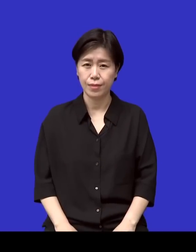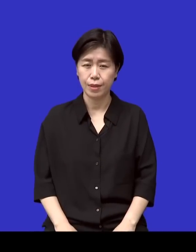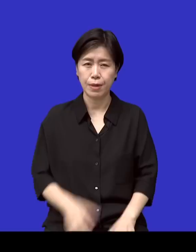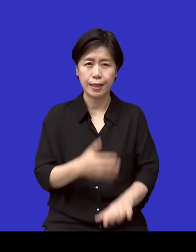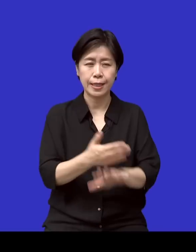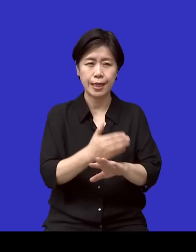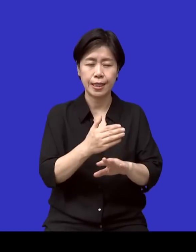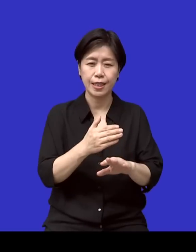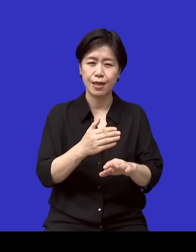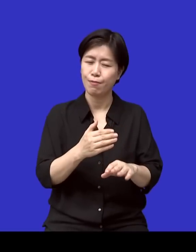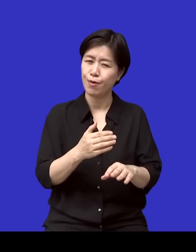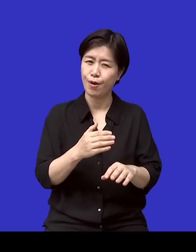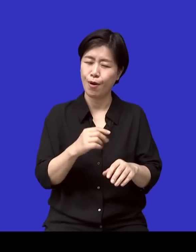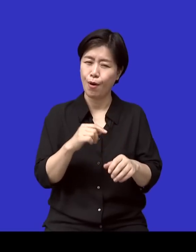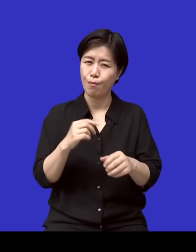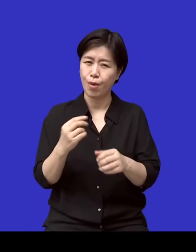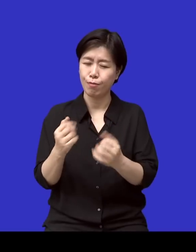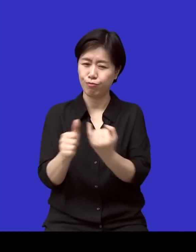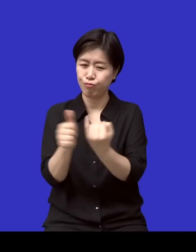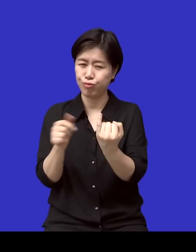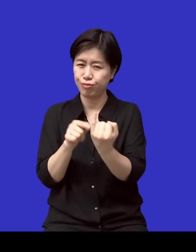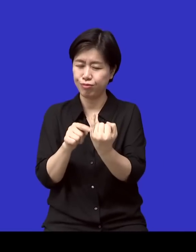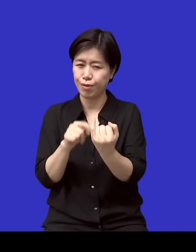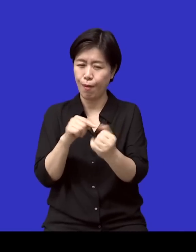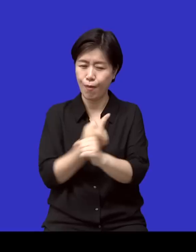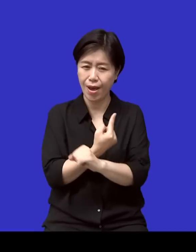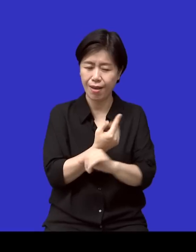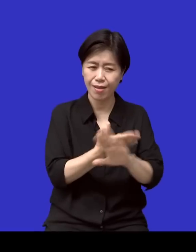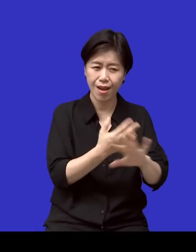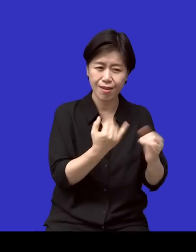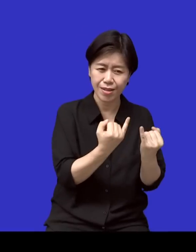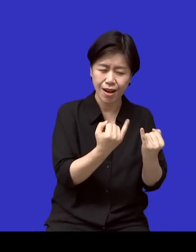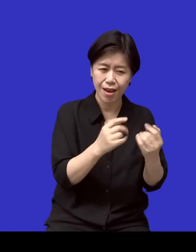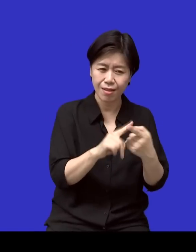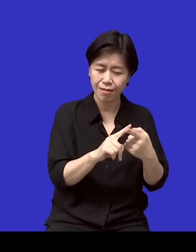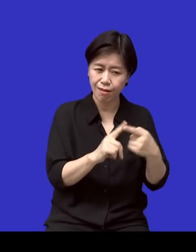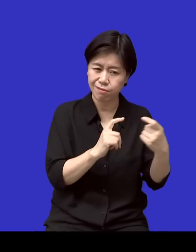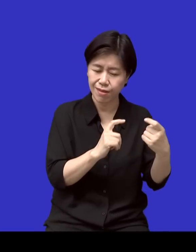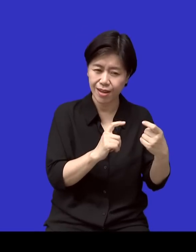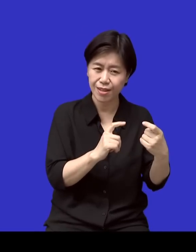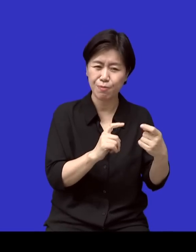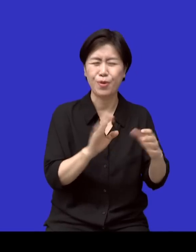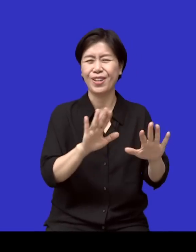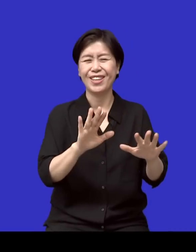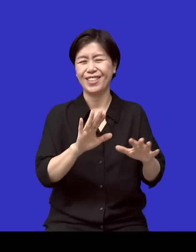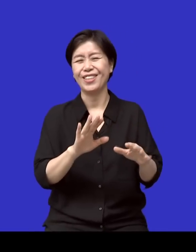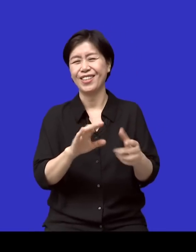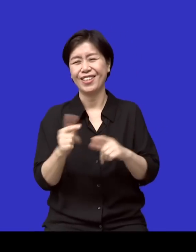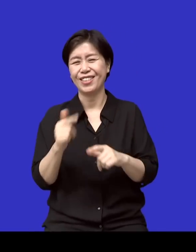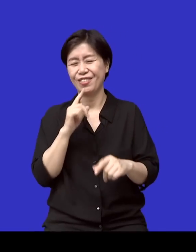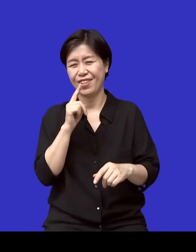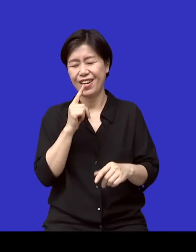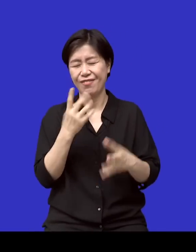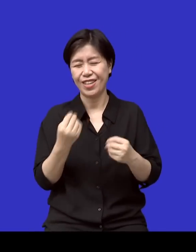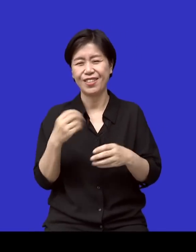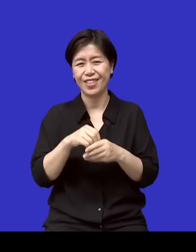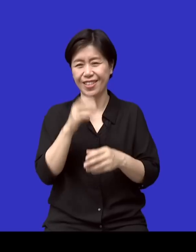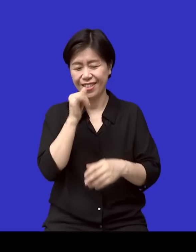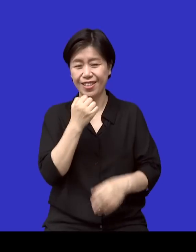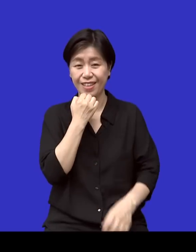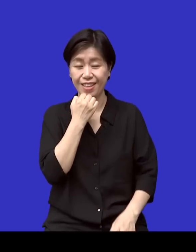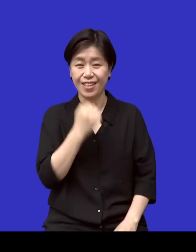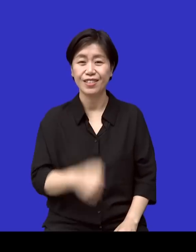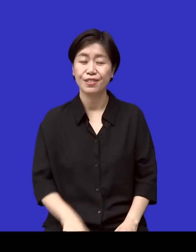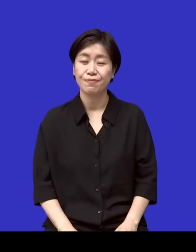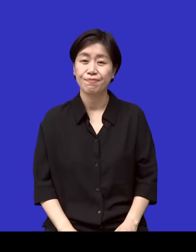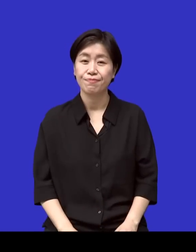참 많죠. 예. 그런 말씀들이 엄청 많더라고요. 아니, 근데 여성분이니까 그거 말고도 또 특별히 와닿는 잠언 구절이 있어요?